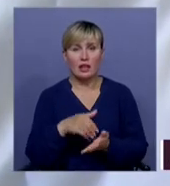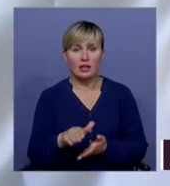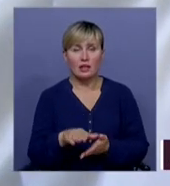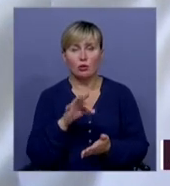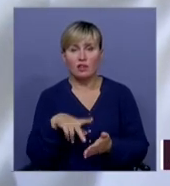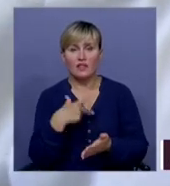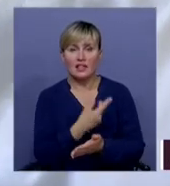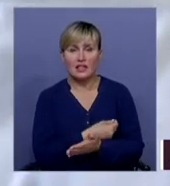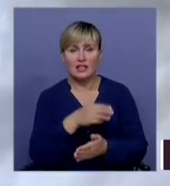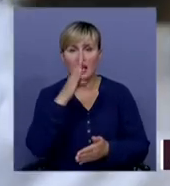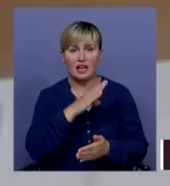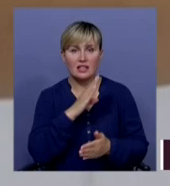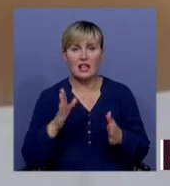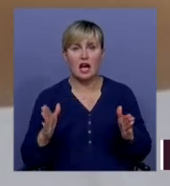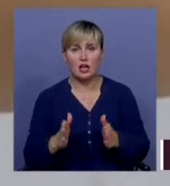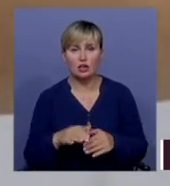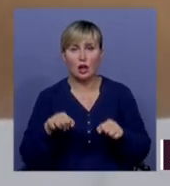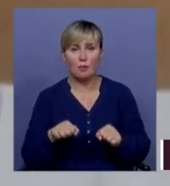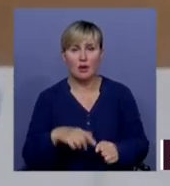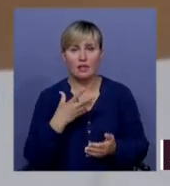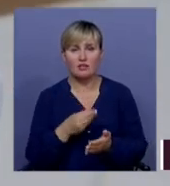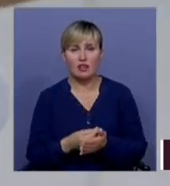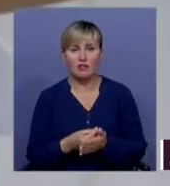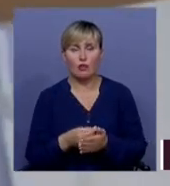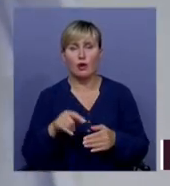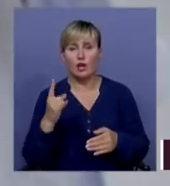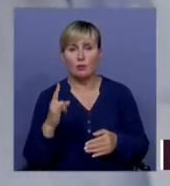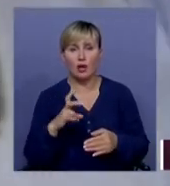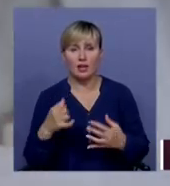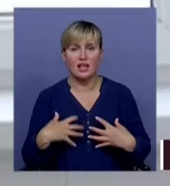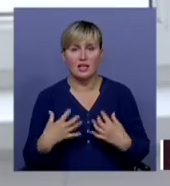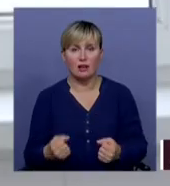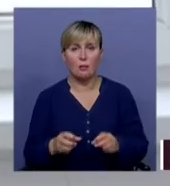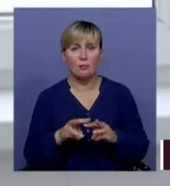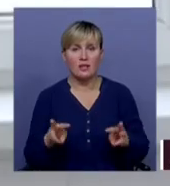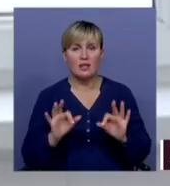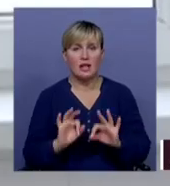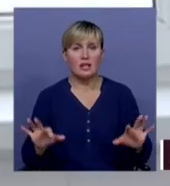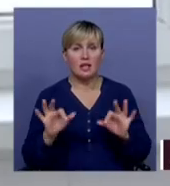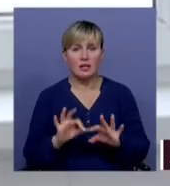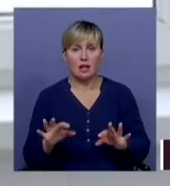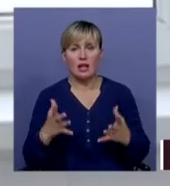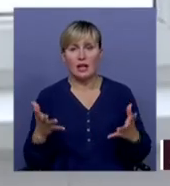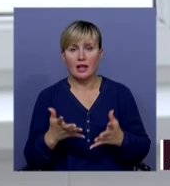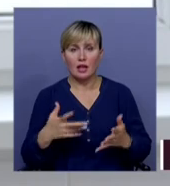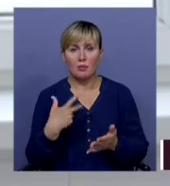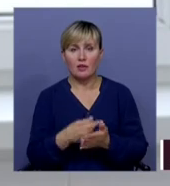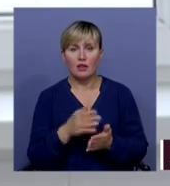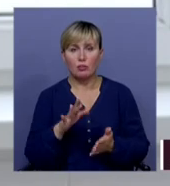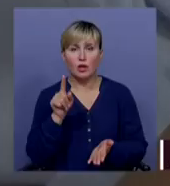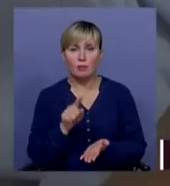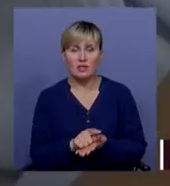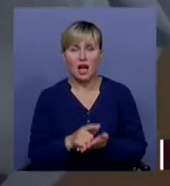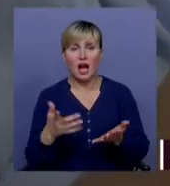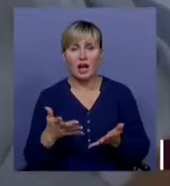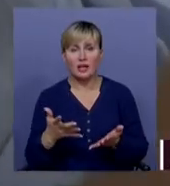от вакцинации, родители ограничивают права своего ребенка на здоровье. Министр рассказал о том, какие прививки будут обязательными,